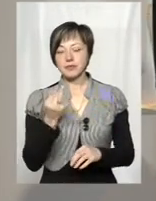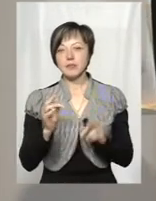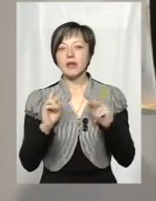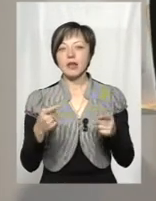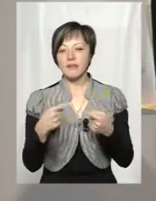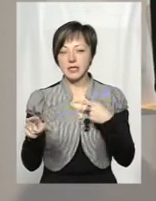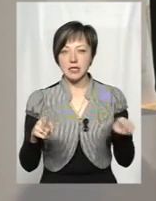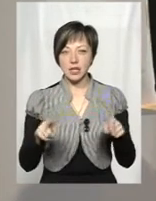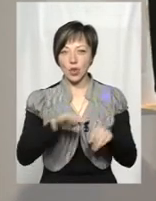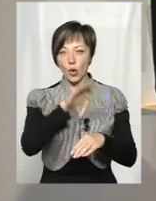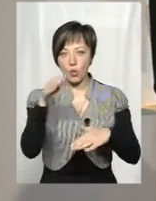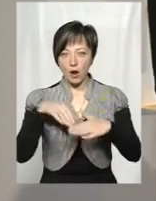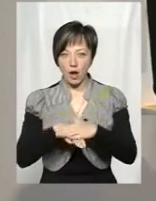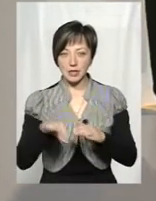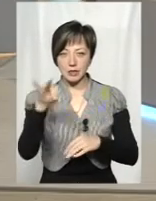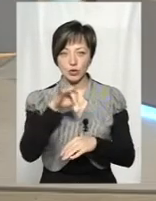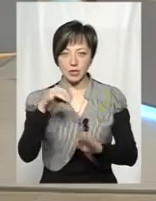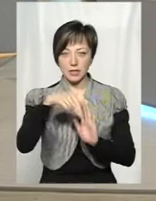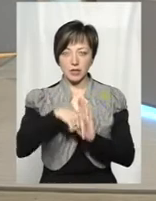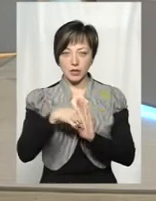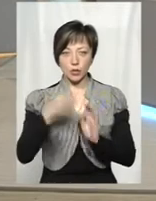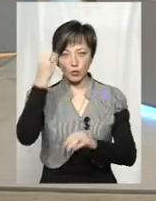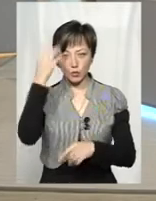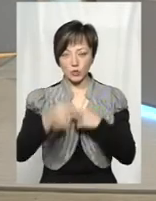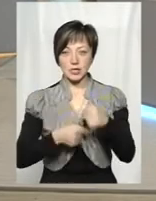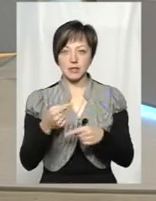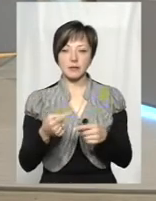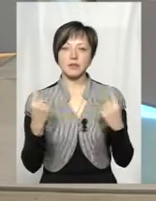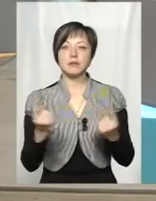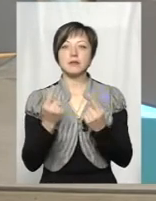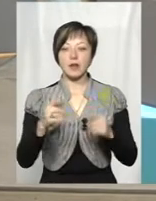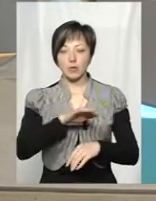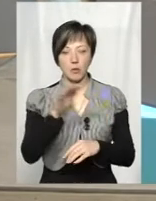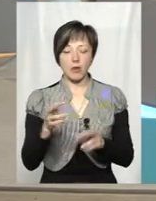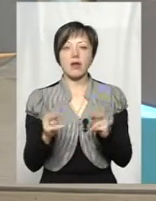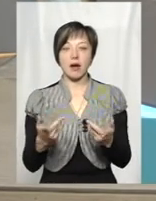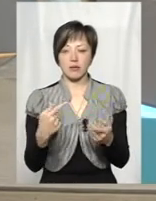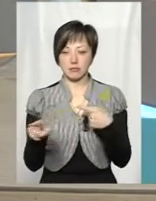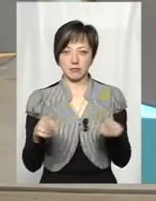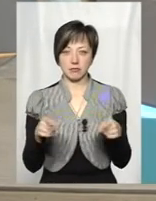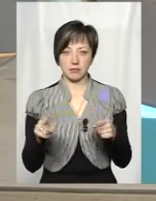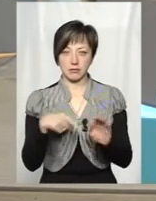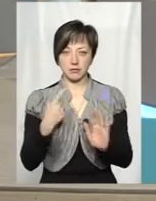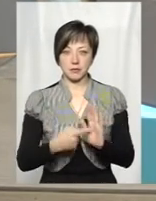відрізнити курган, який несе в собі от історичну і культурну цінність, від звичайного пагорба, пане